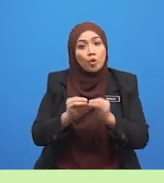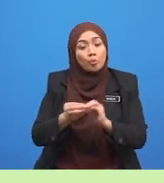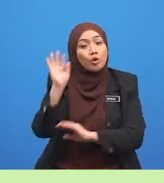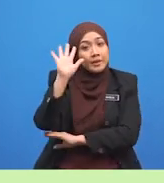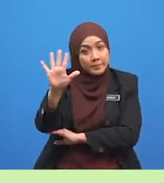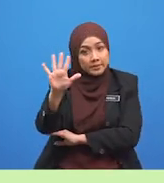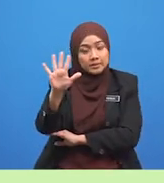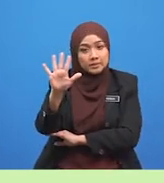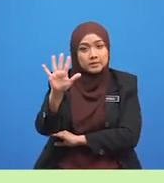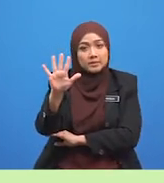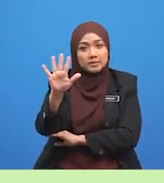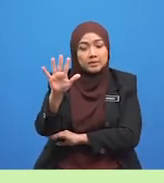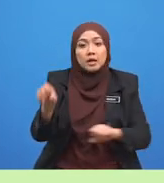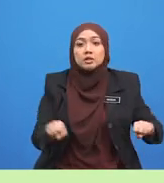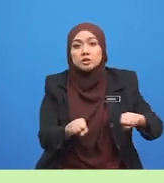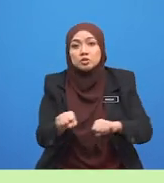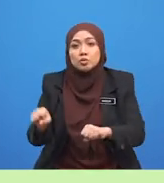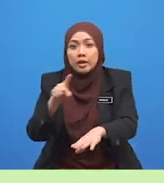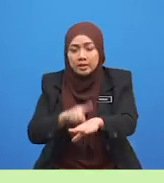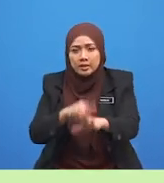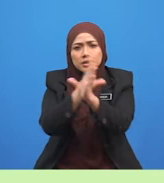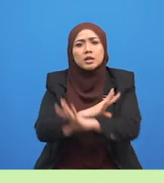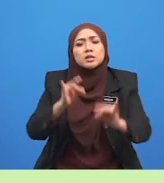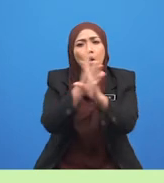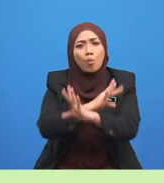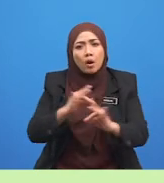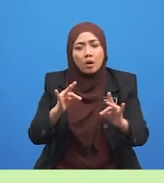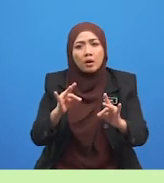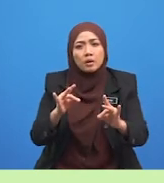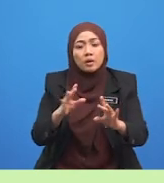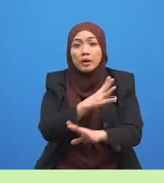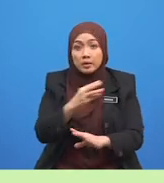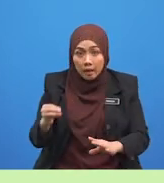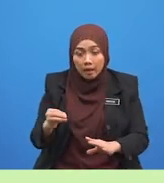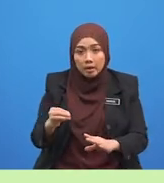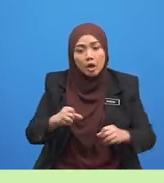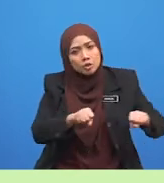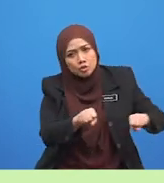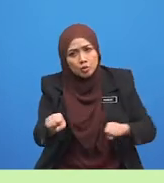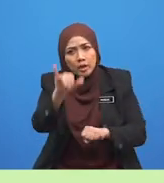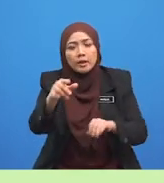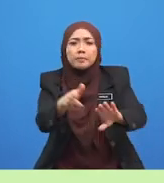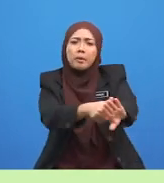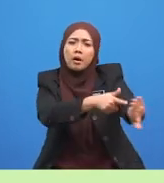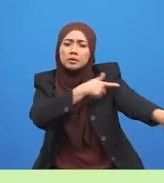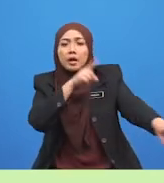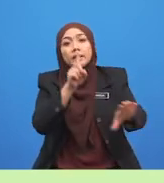pula terletak di negeri Sarawak. Merupakan sungai yang terpanjang di